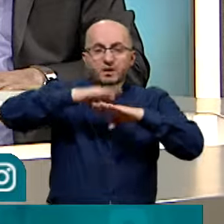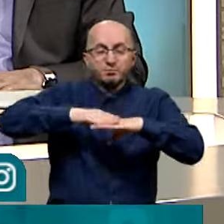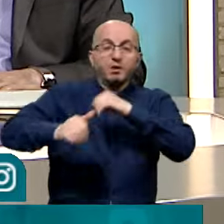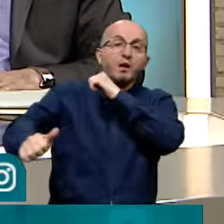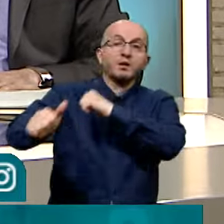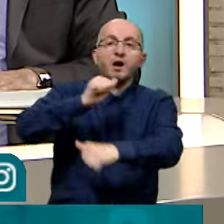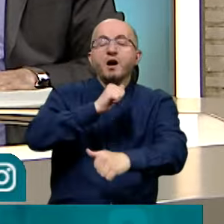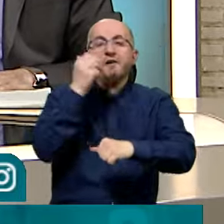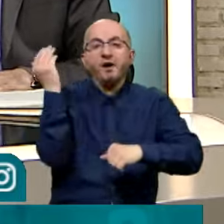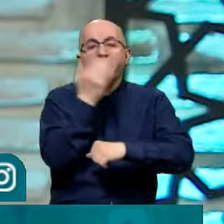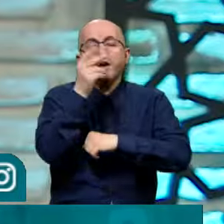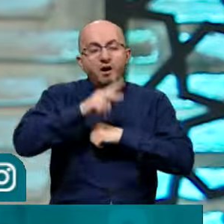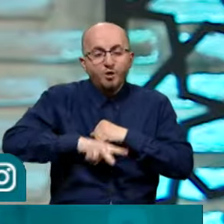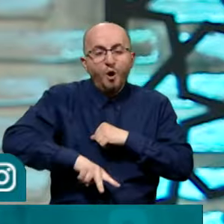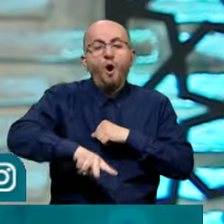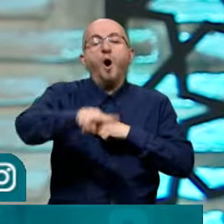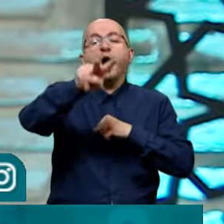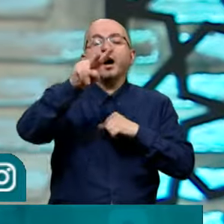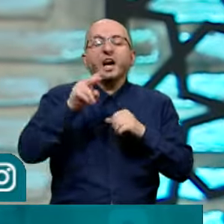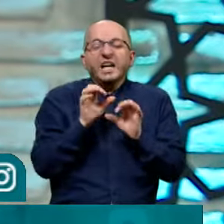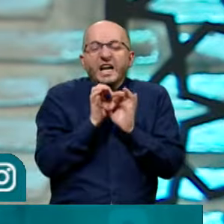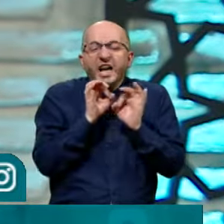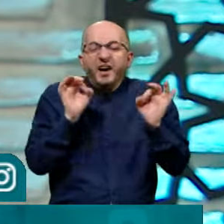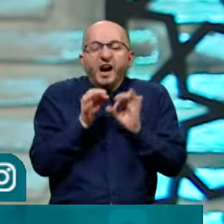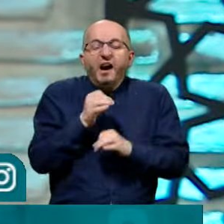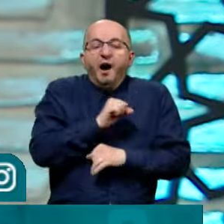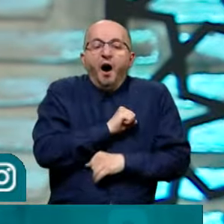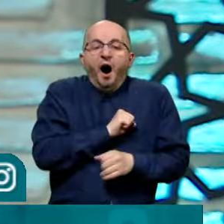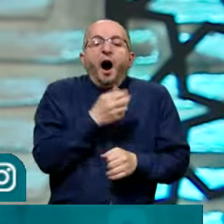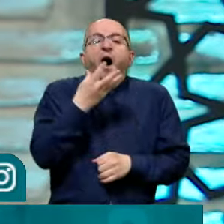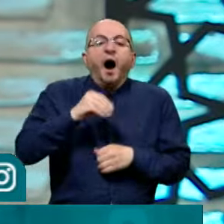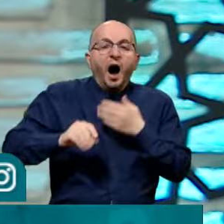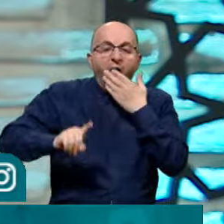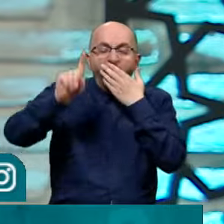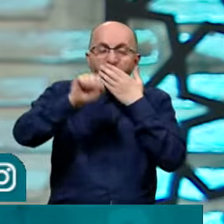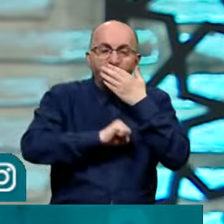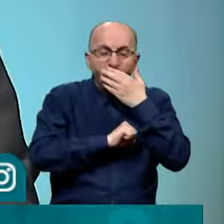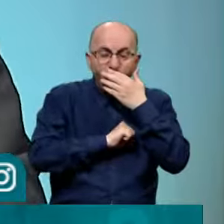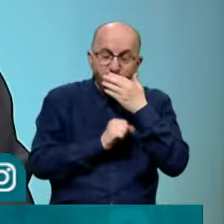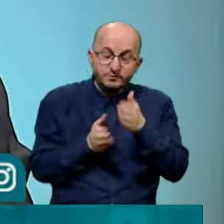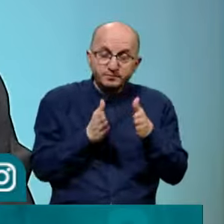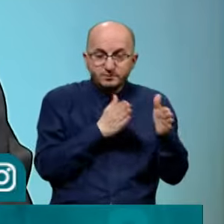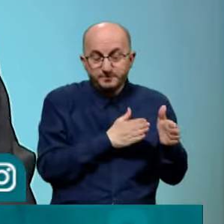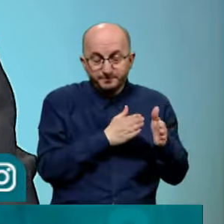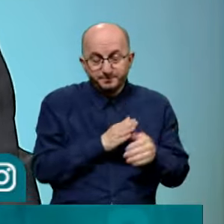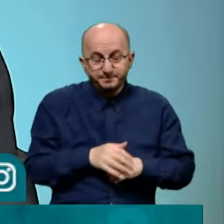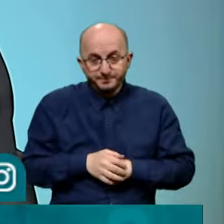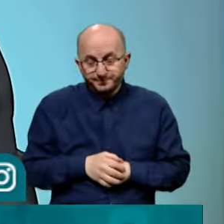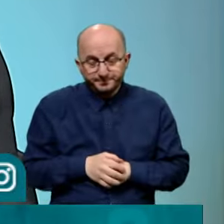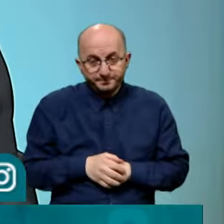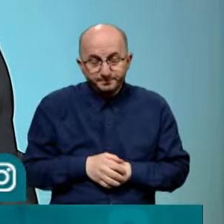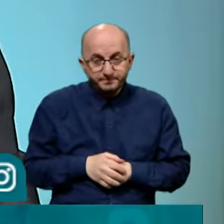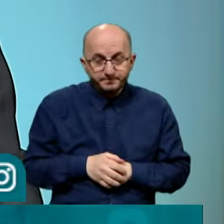gidecek. Yol boyunca güvenli bir şekilde, hiçbir kimseden korku olmayacak, sadece Allah korkusu dışında. Allah korkusunda hiç kimseden